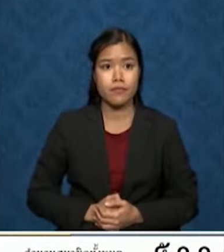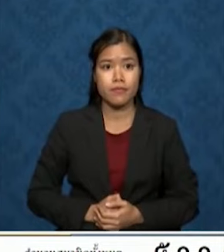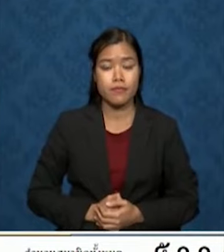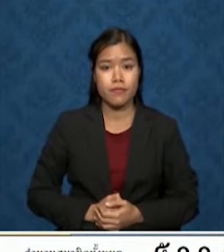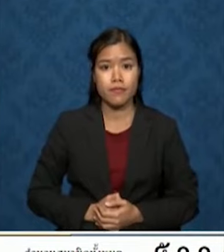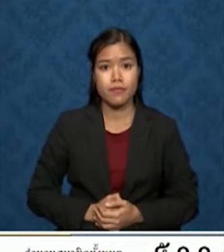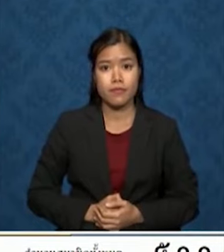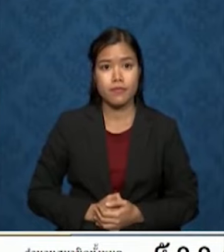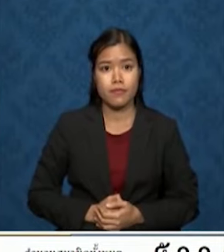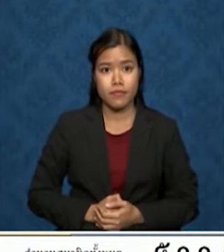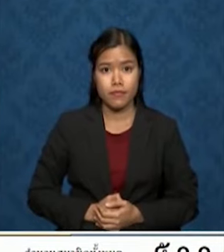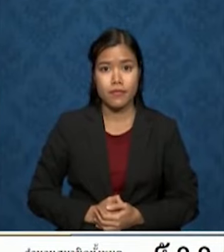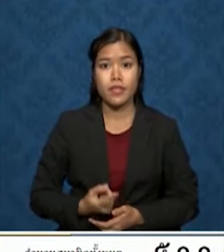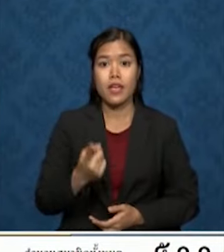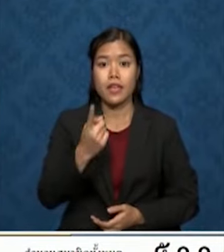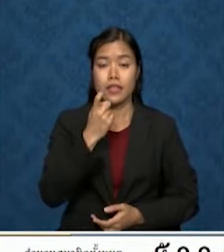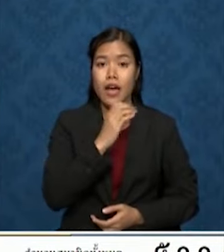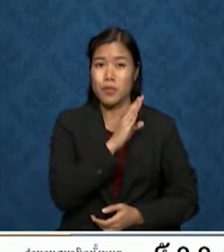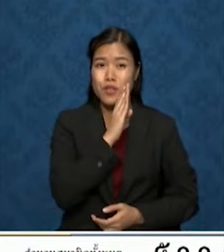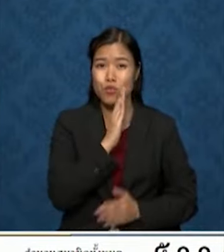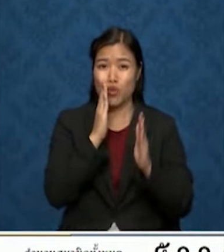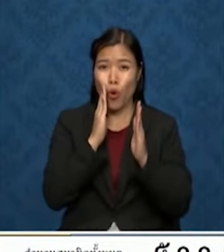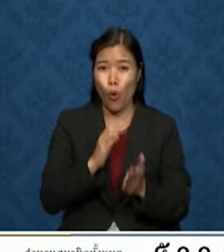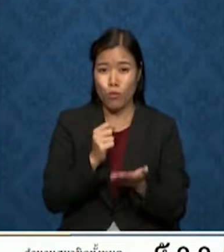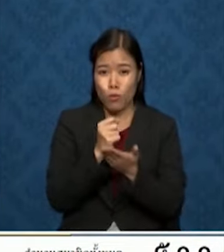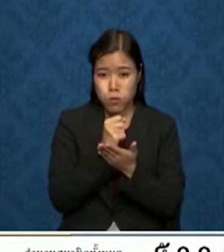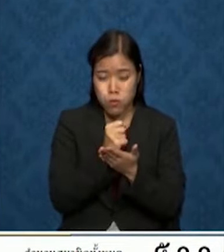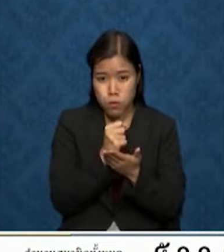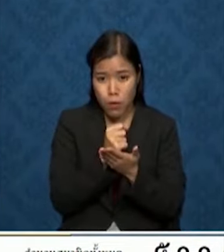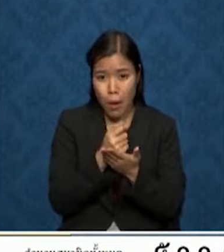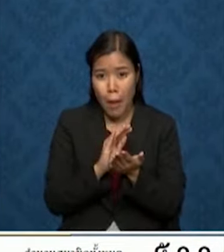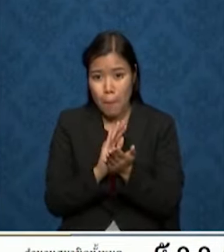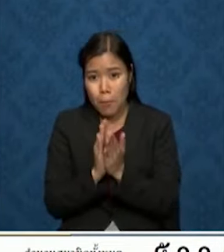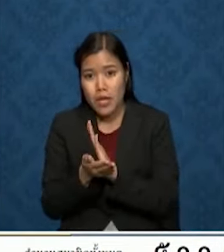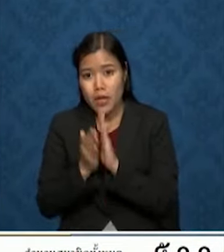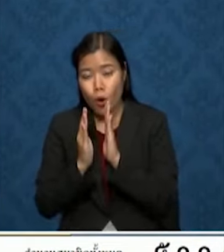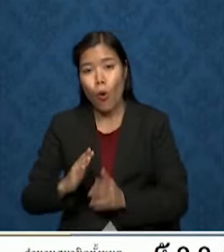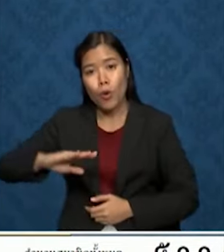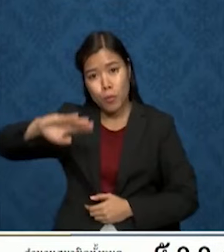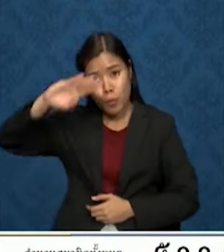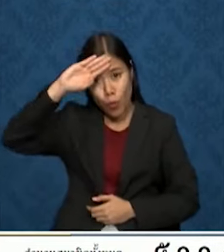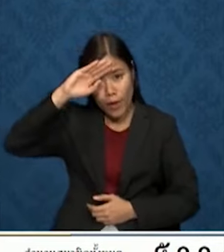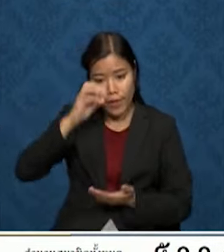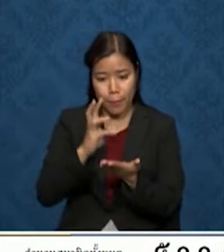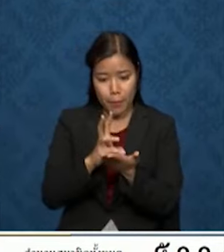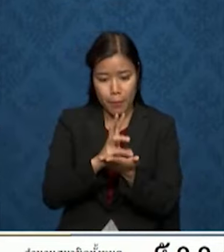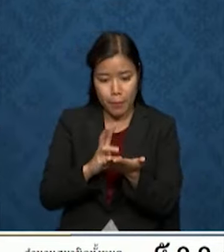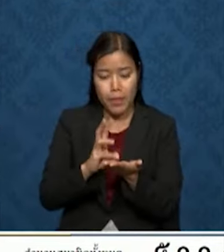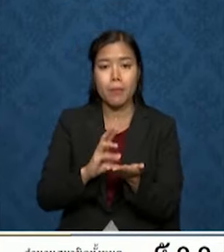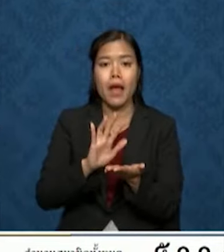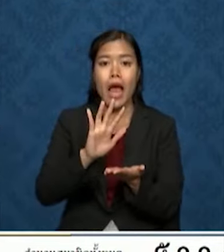ถามว่าการเปลี่ยนผู้เสบเป็พู้ป่วย อย่บ้า 5 เมตรอาเป็ช่องว่่างข้กัผู้เสbre